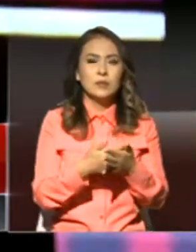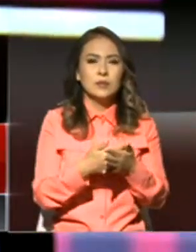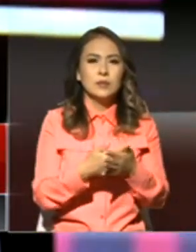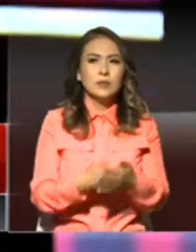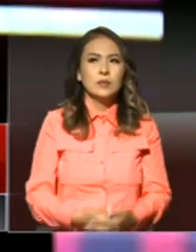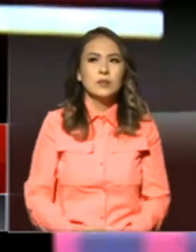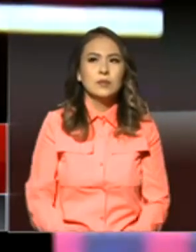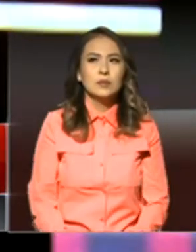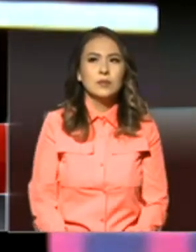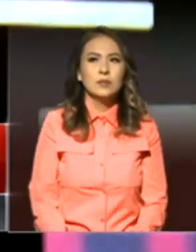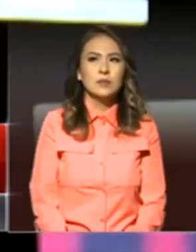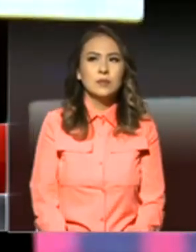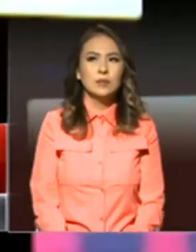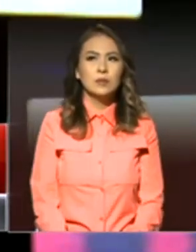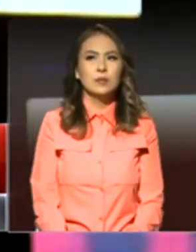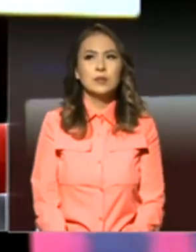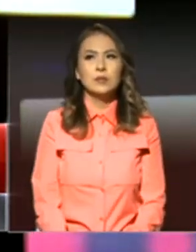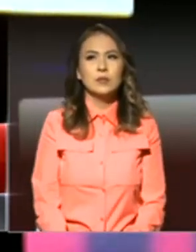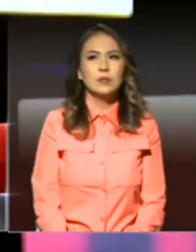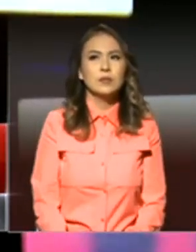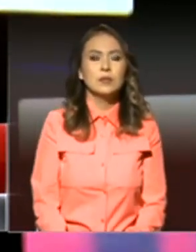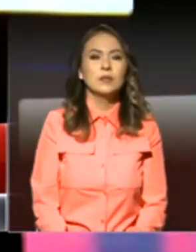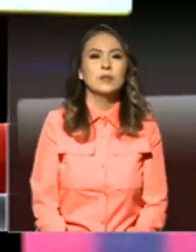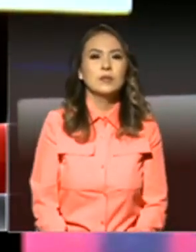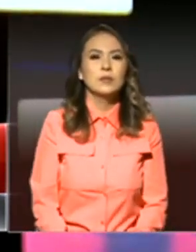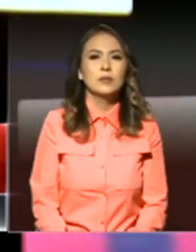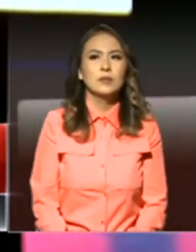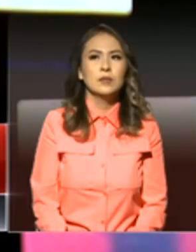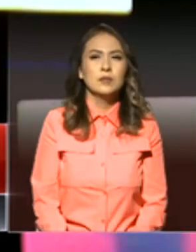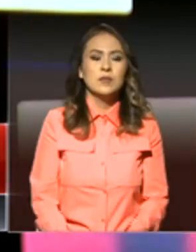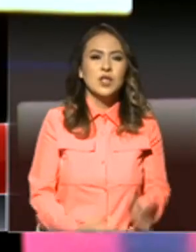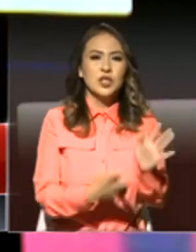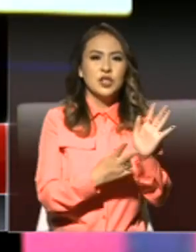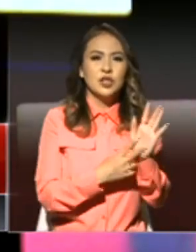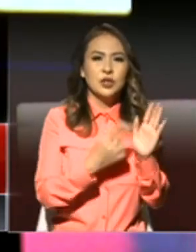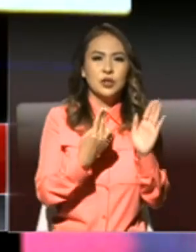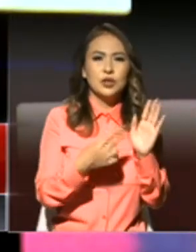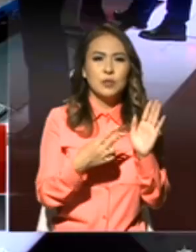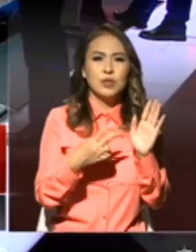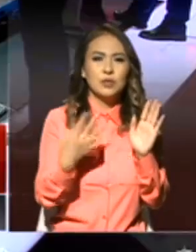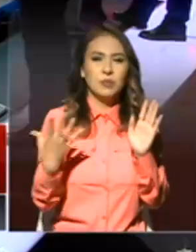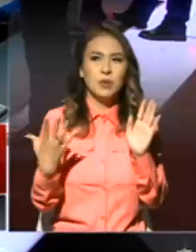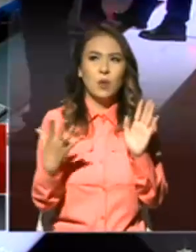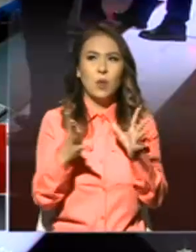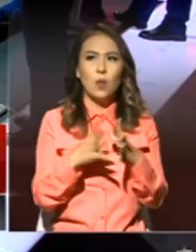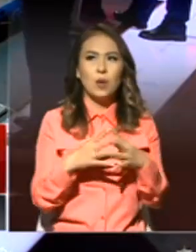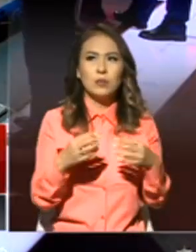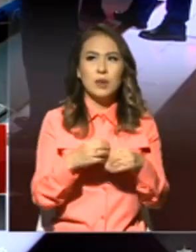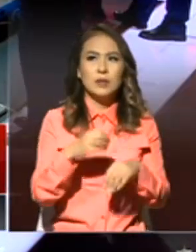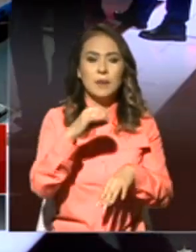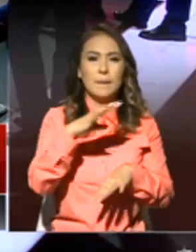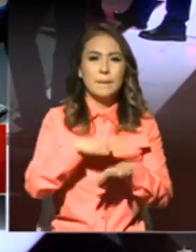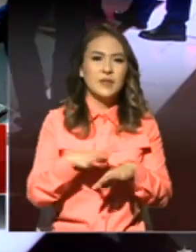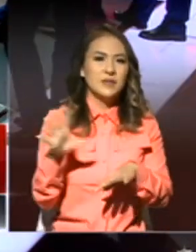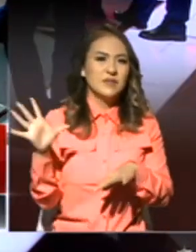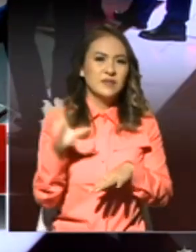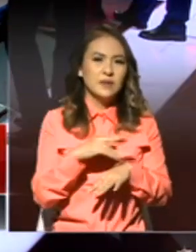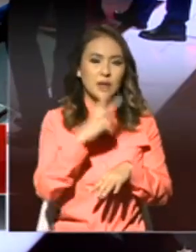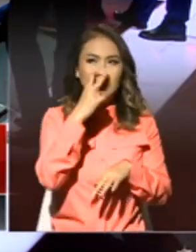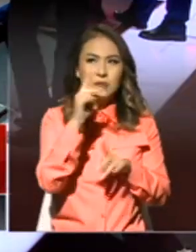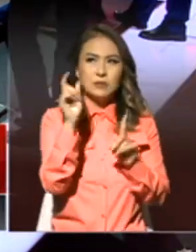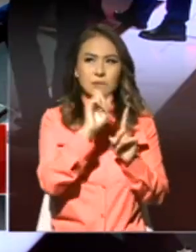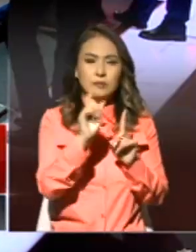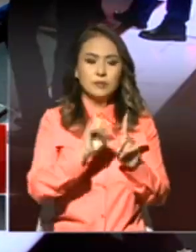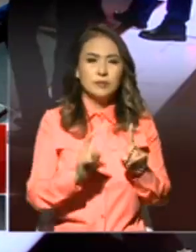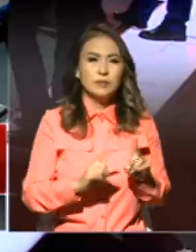Шығарыңдар, бізде қолда бар бағдарламалар. Қазір мен сіздерге шығарайын, мына жерде 7-20-25-тен бастап отбасы банкінің бағдарламалары бәрін шығарып қойдық мінекей.